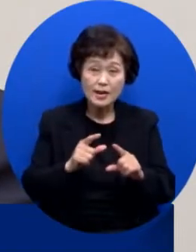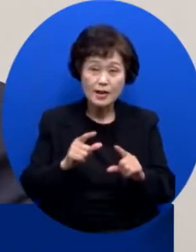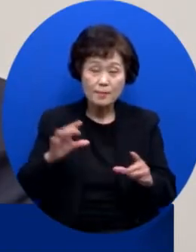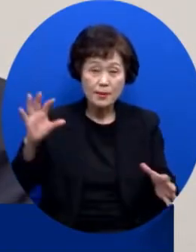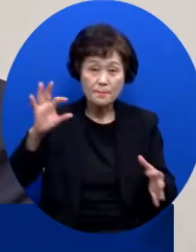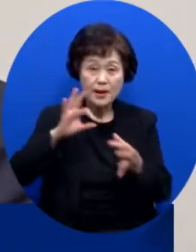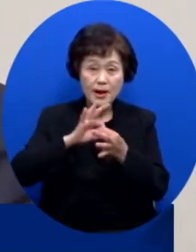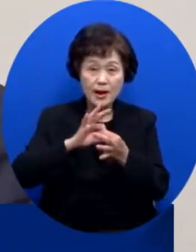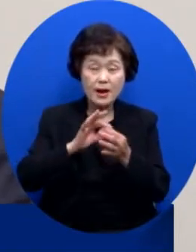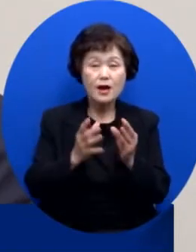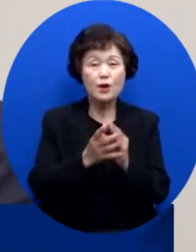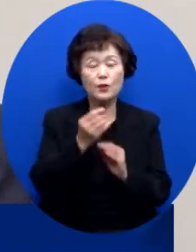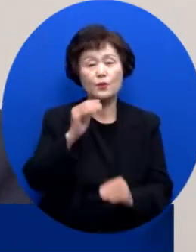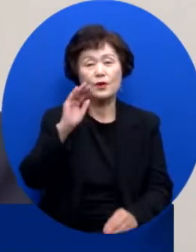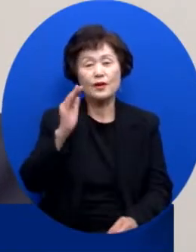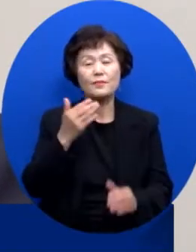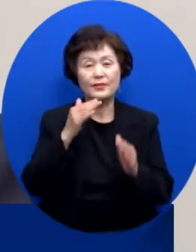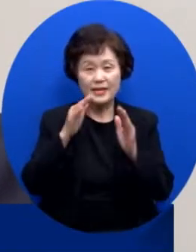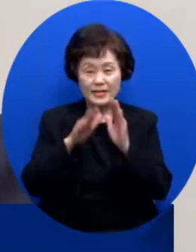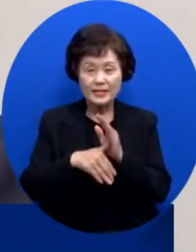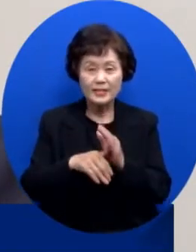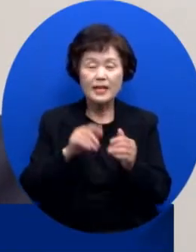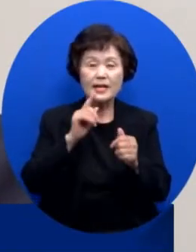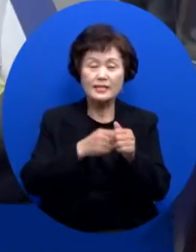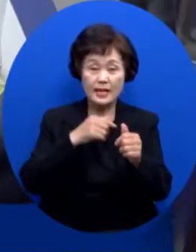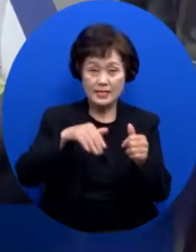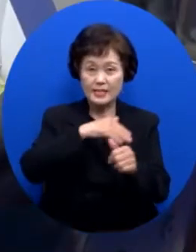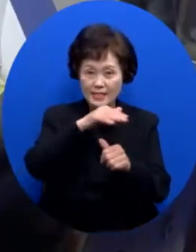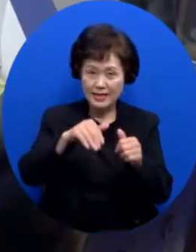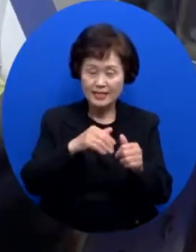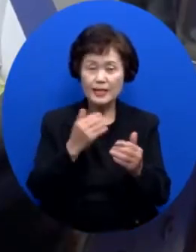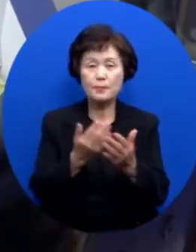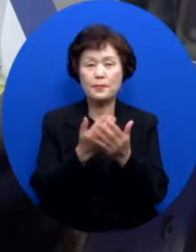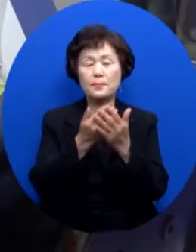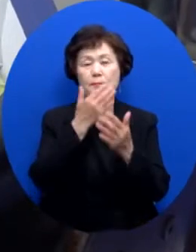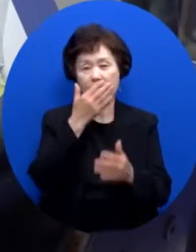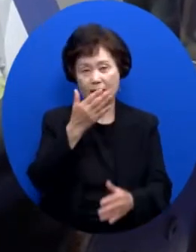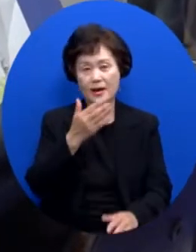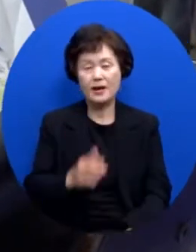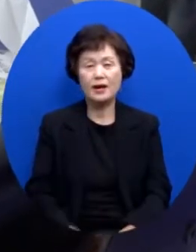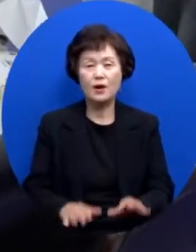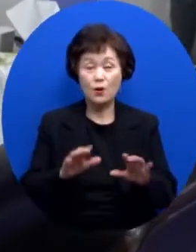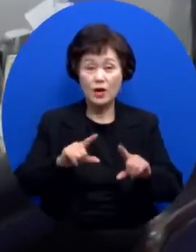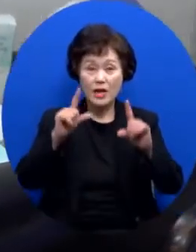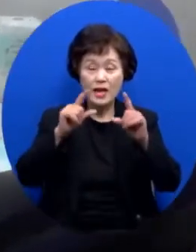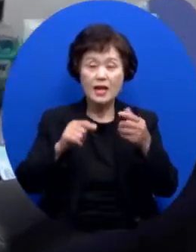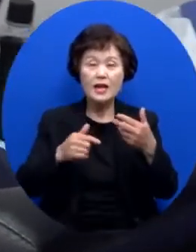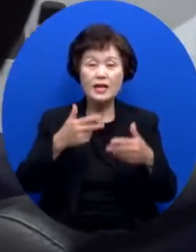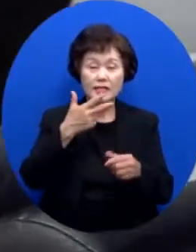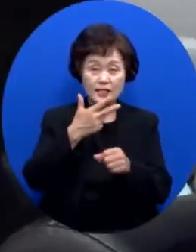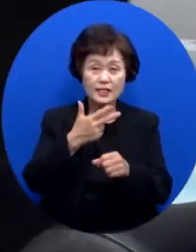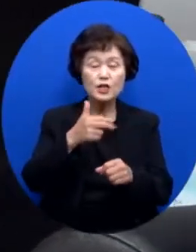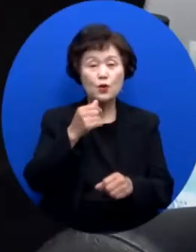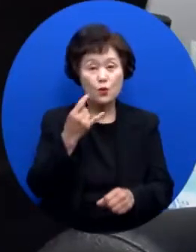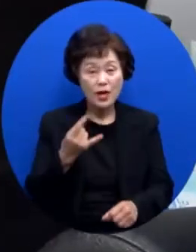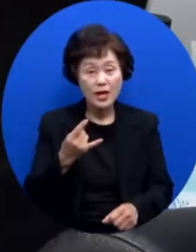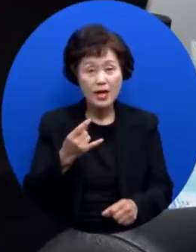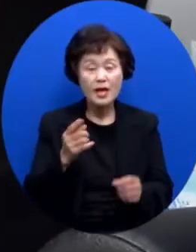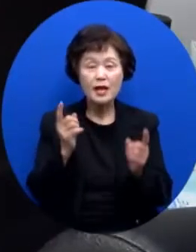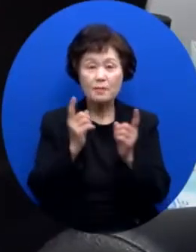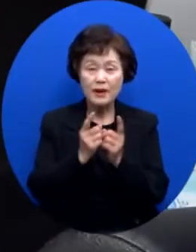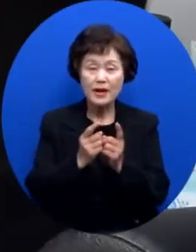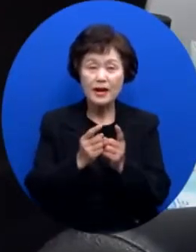생태계 안에서 발생될 수 있다 올해로 7회째를 맞은 코너 스는 파이디온선교회